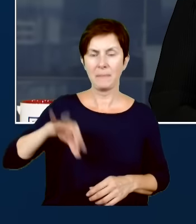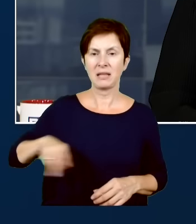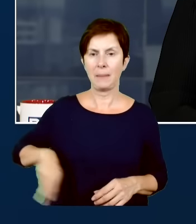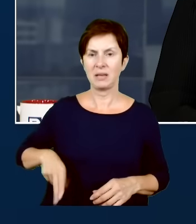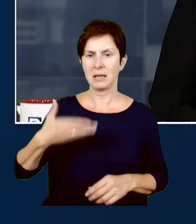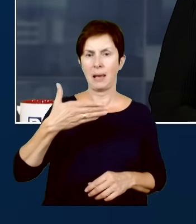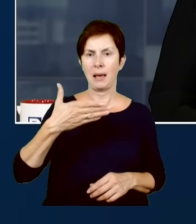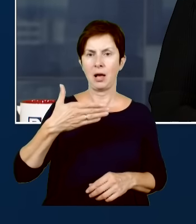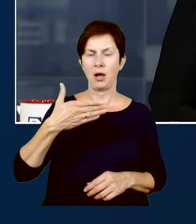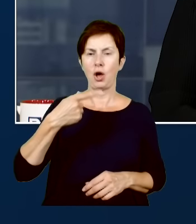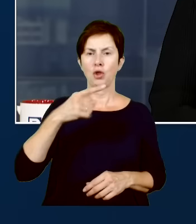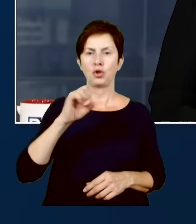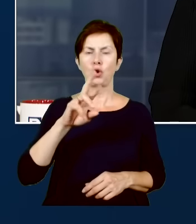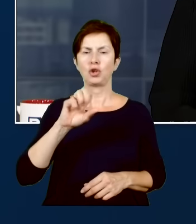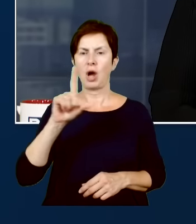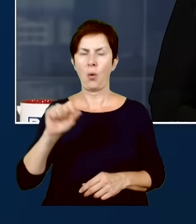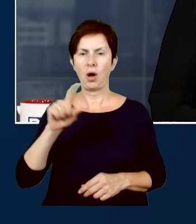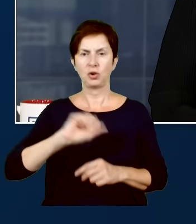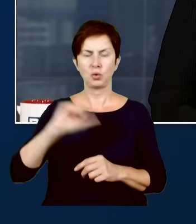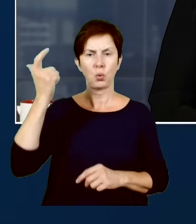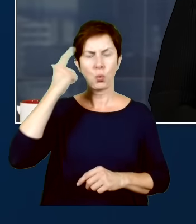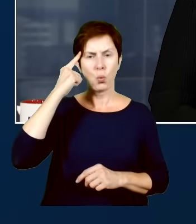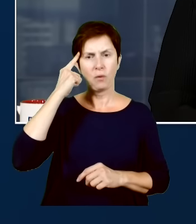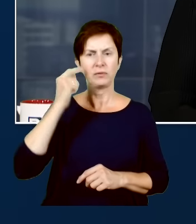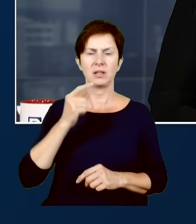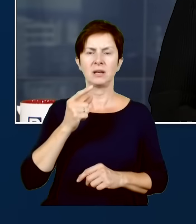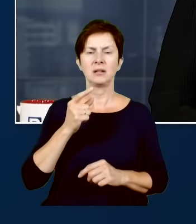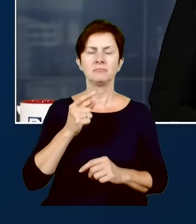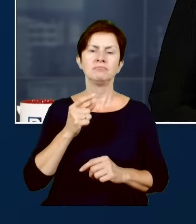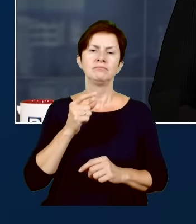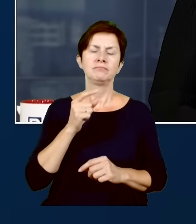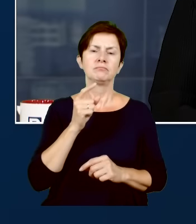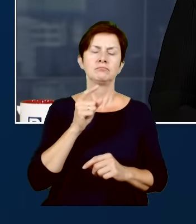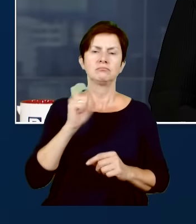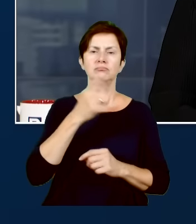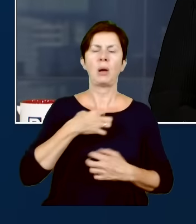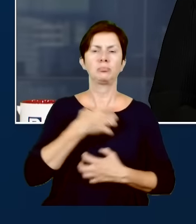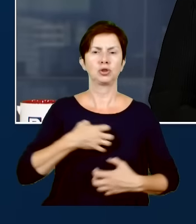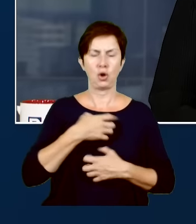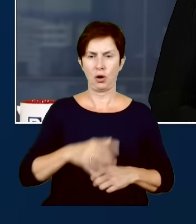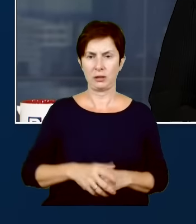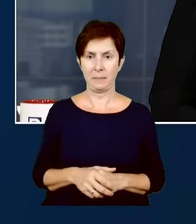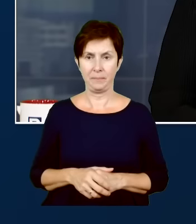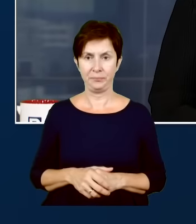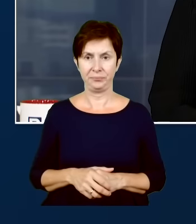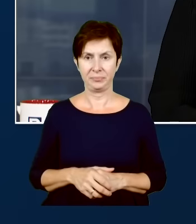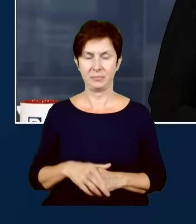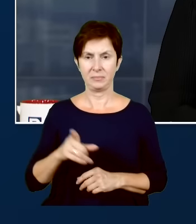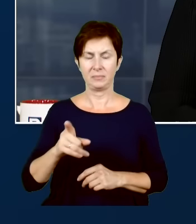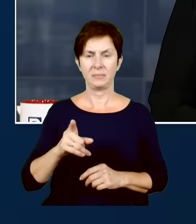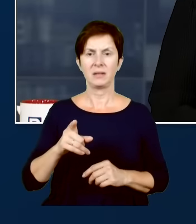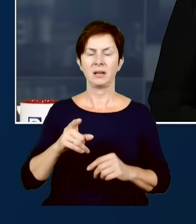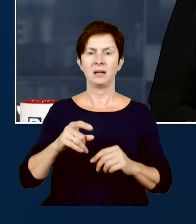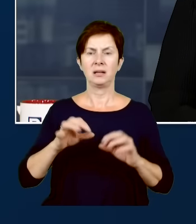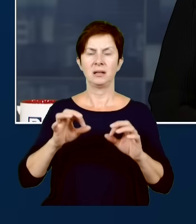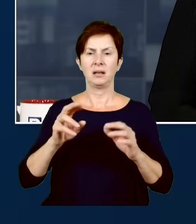dorożała który jest jednocześnie głównym konserwatorem przyrody bo Proszę sobie wyobrazić że wtedy kiedy trwa ta katastrofa ekologiczna